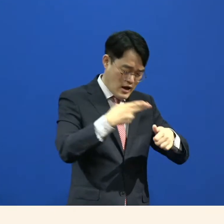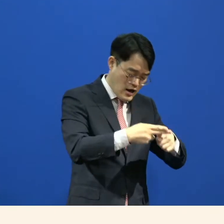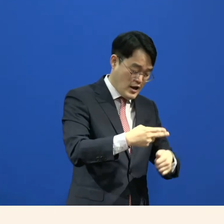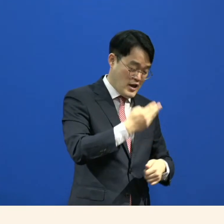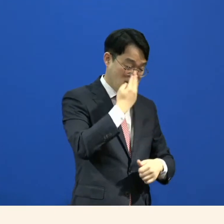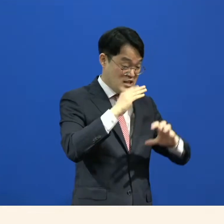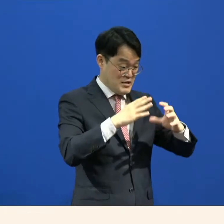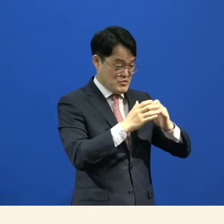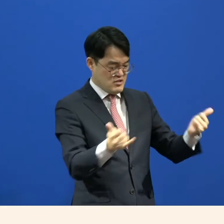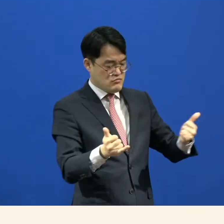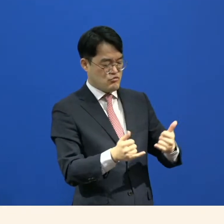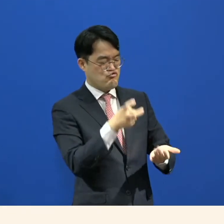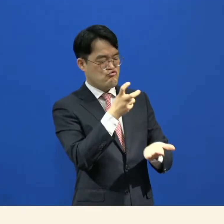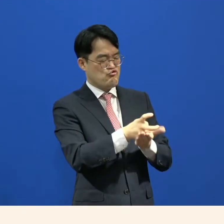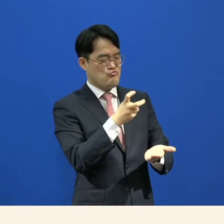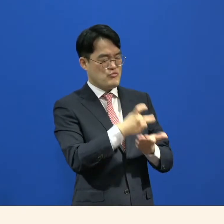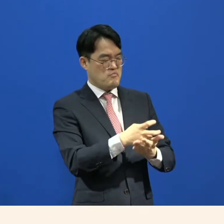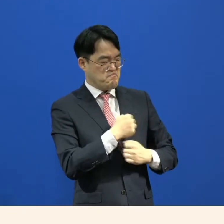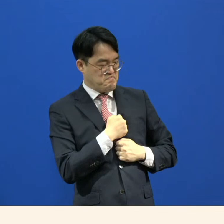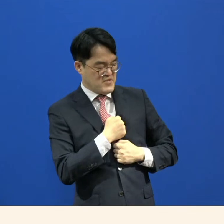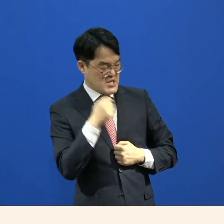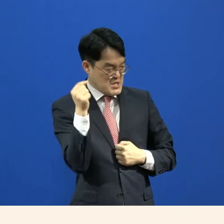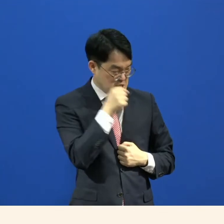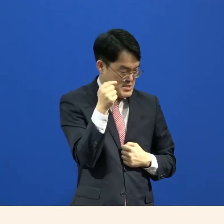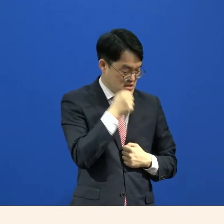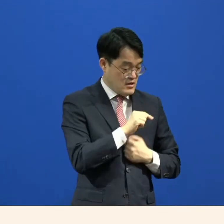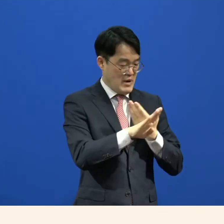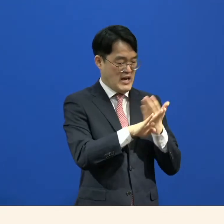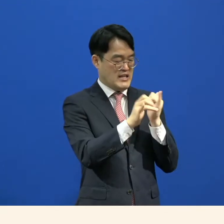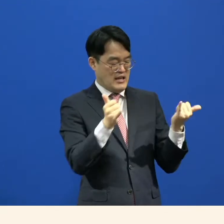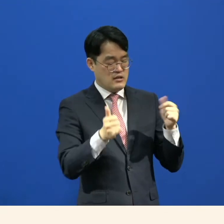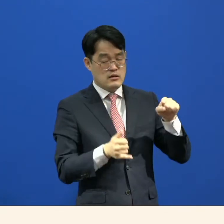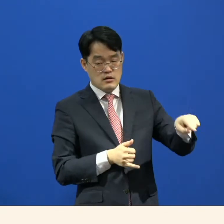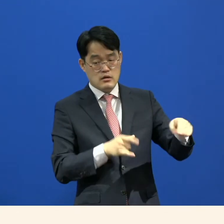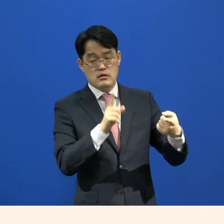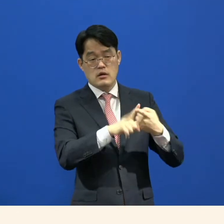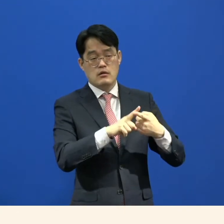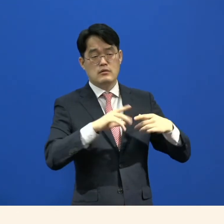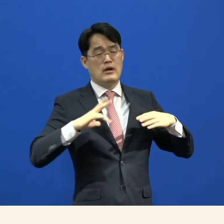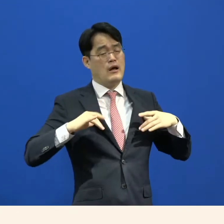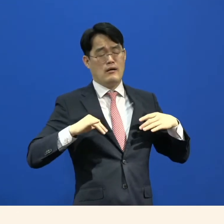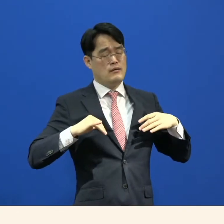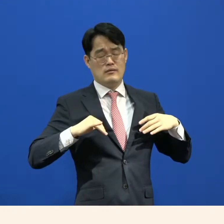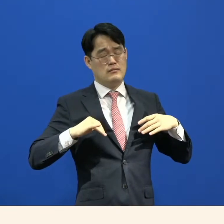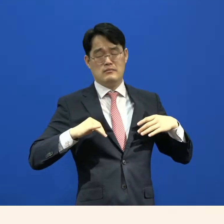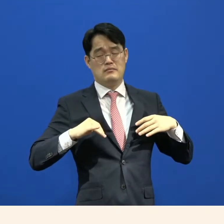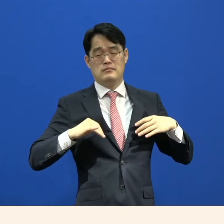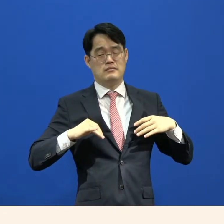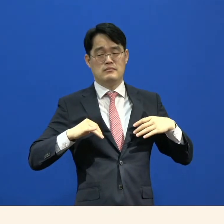율법에 흠이 없고 자랑하고 싶지 않은 거. 다 부질없는 것이 되고 있어요.